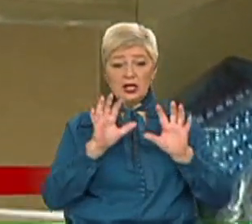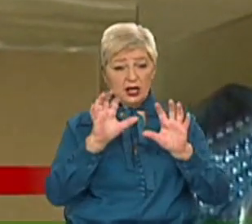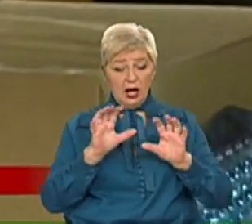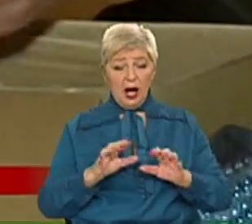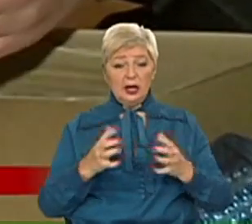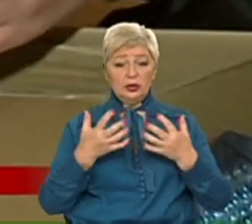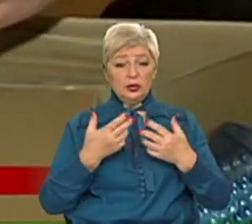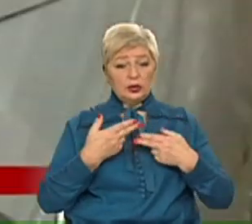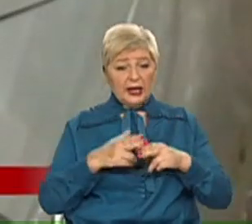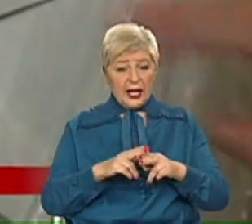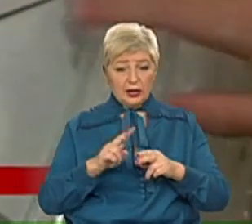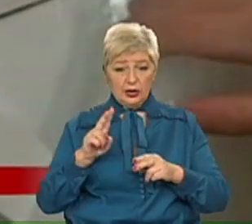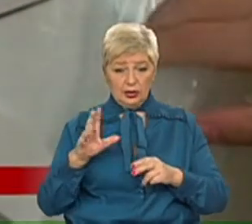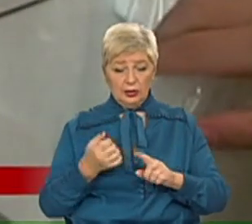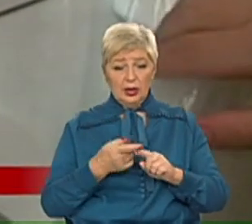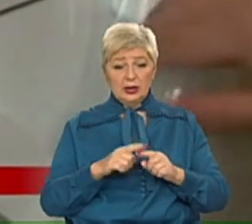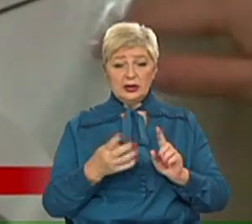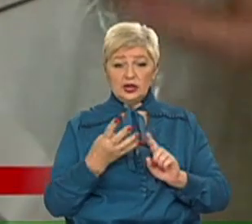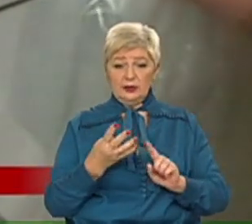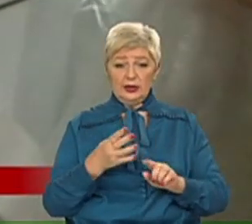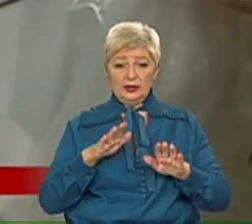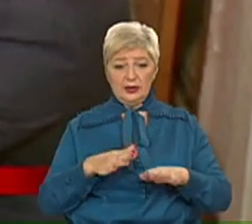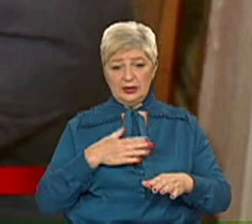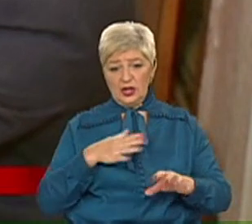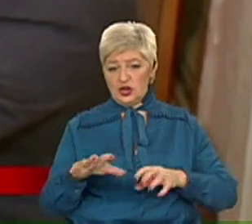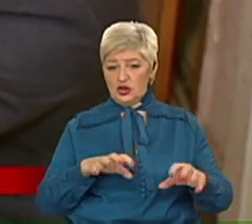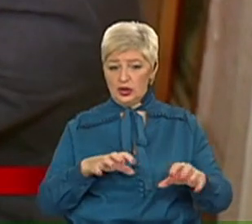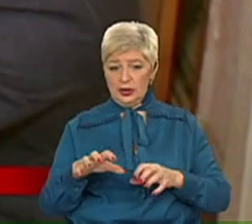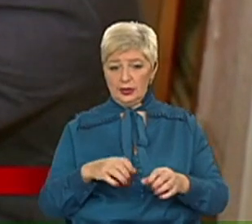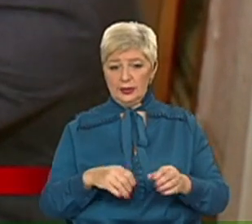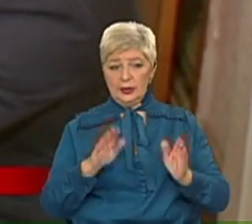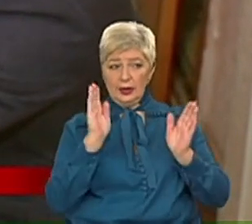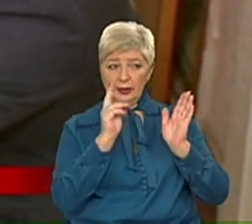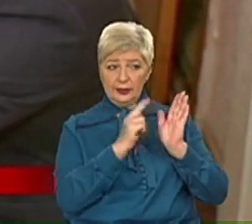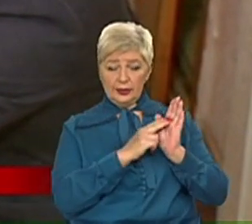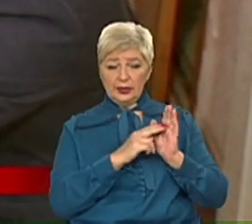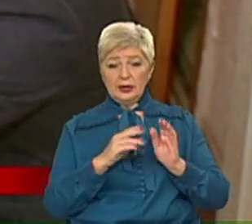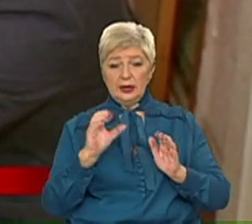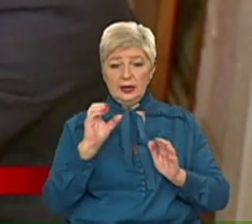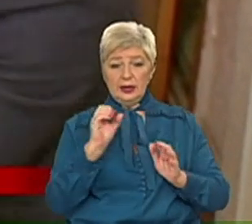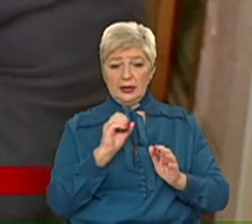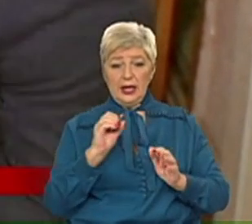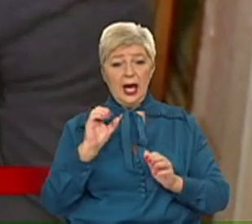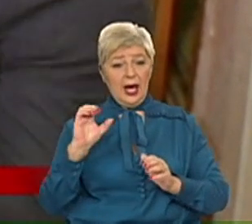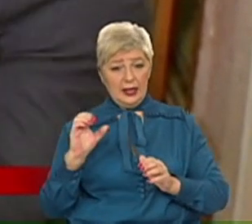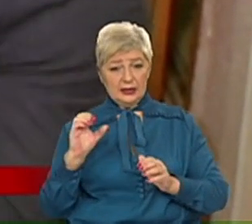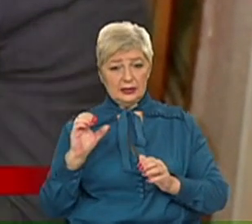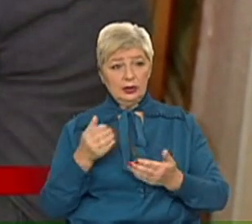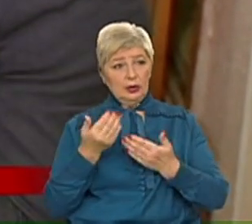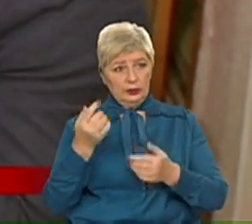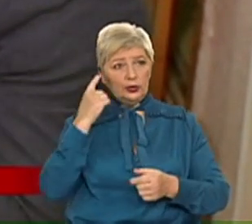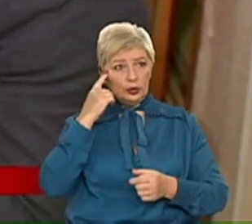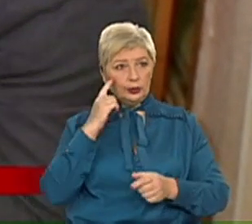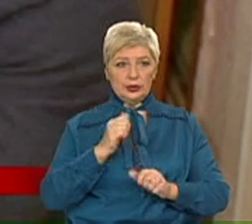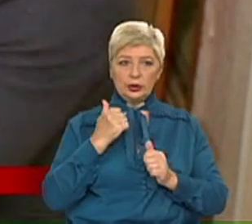Це четверте місце нашого топу торговельних шахрайств. Присутствуют знаки европейского стран, Европейского Союза. Угу. Вы